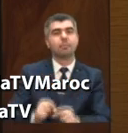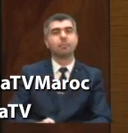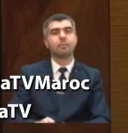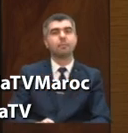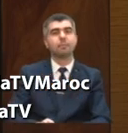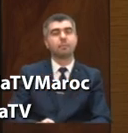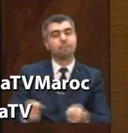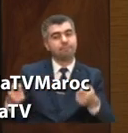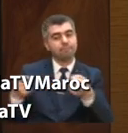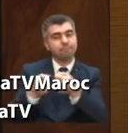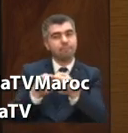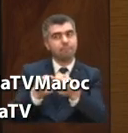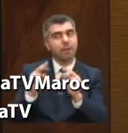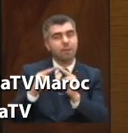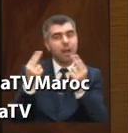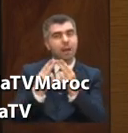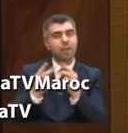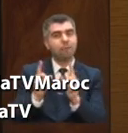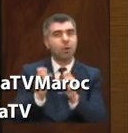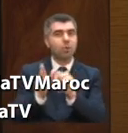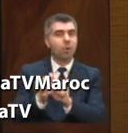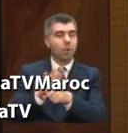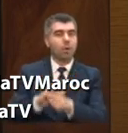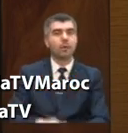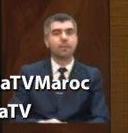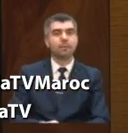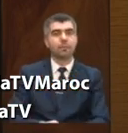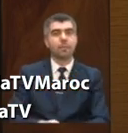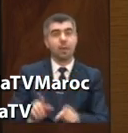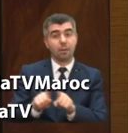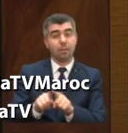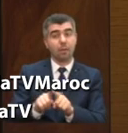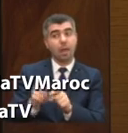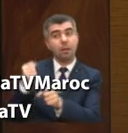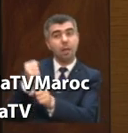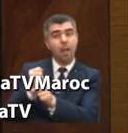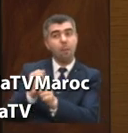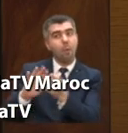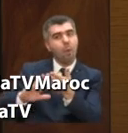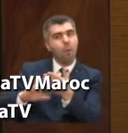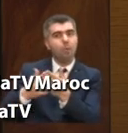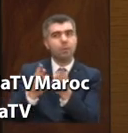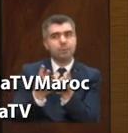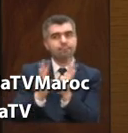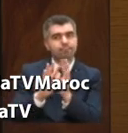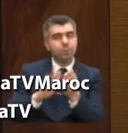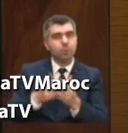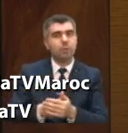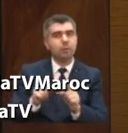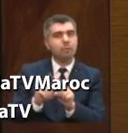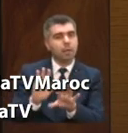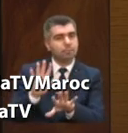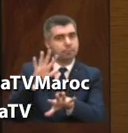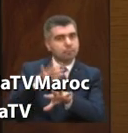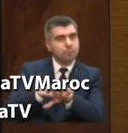السنة مع هذه الجائحة. فقد أكدت هذه الشغيلة كما هو معهود فيها دائما على تعبئتها وانصهارها